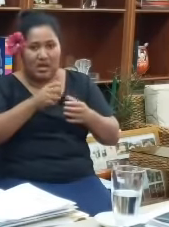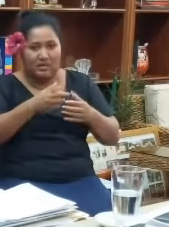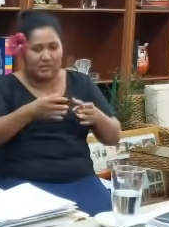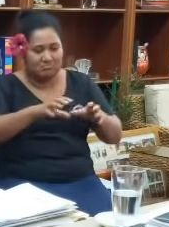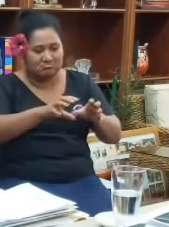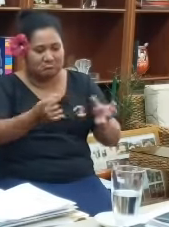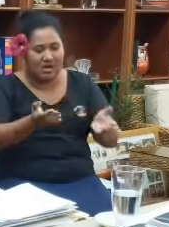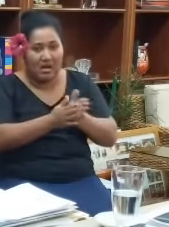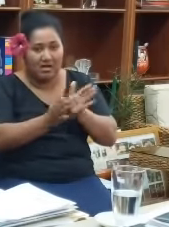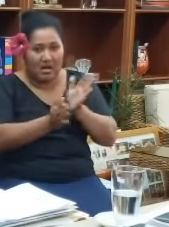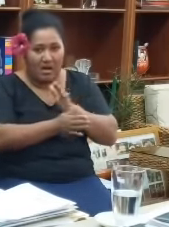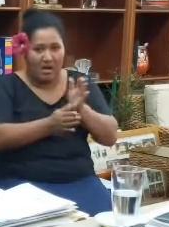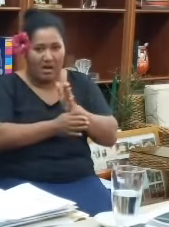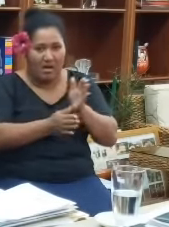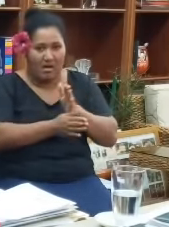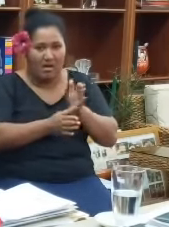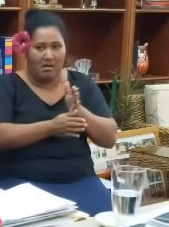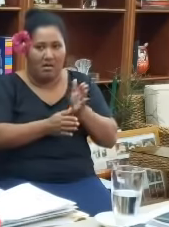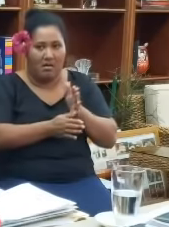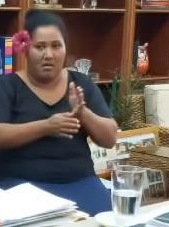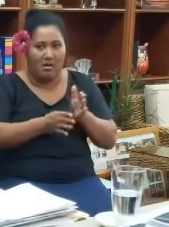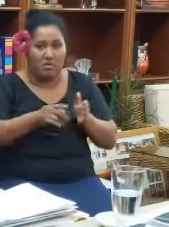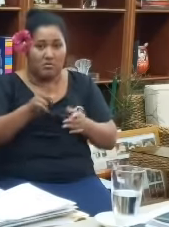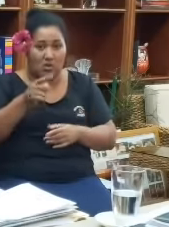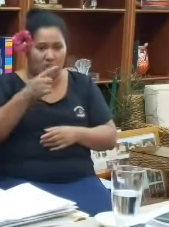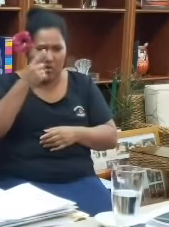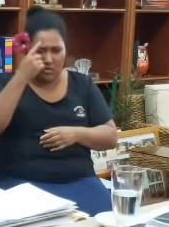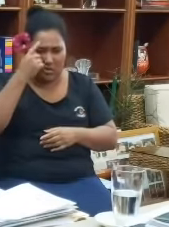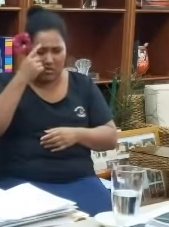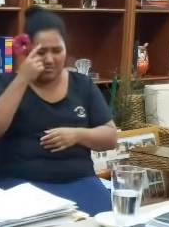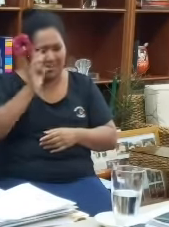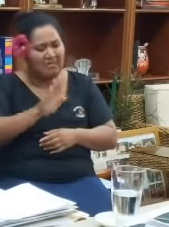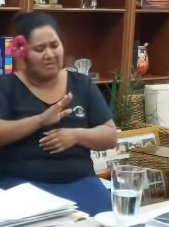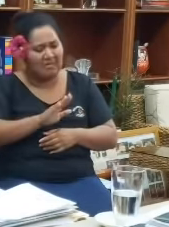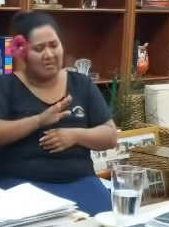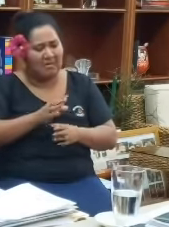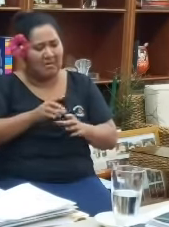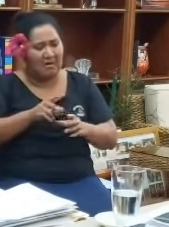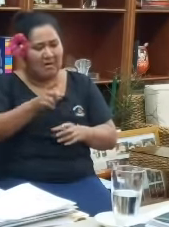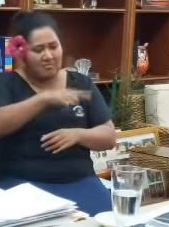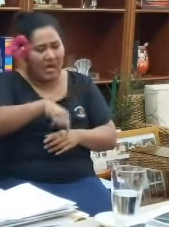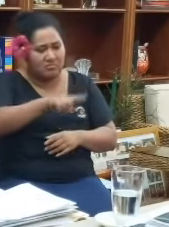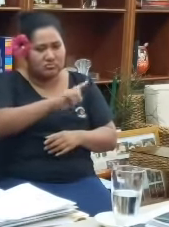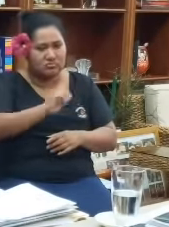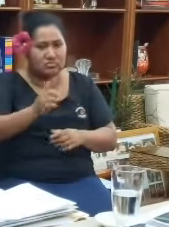Kukongo whanga au, pamulola. E la e vapeo e. E nga le pa umar kwa vane la ala u